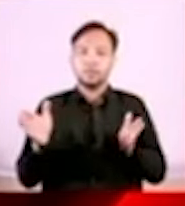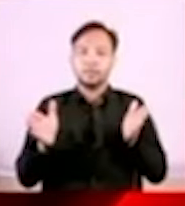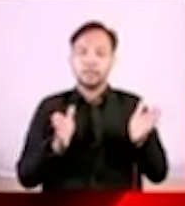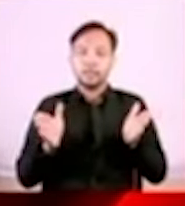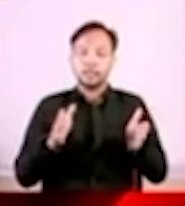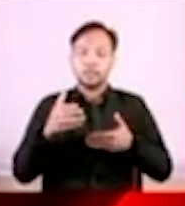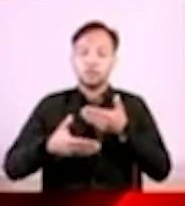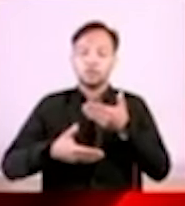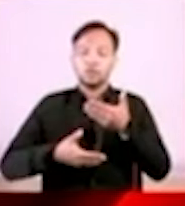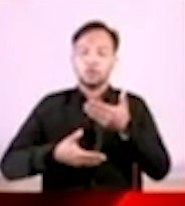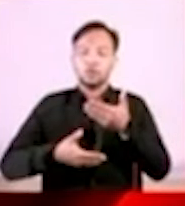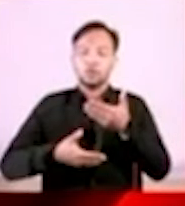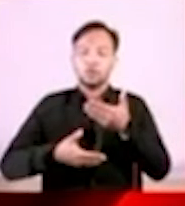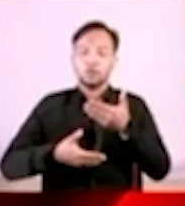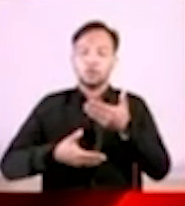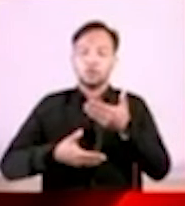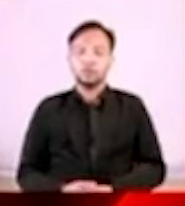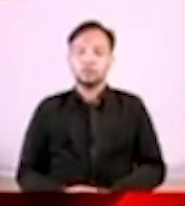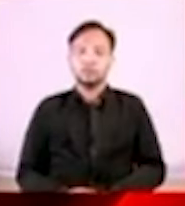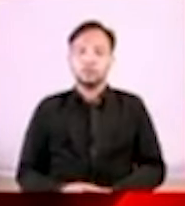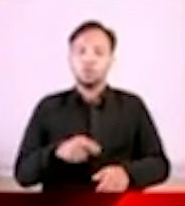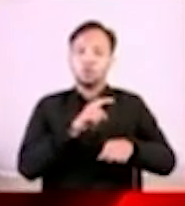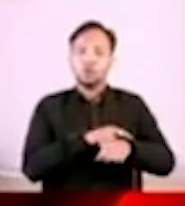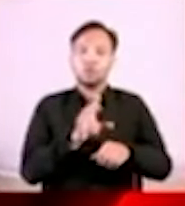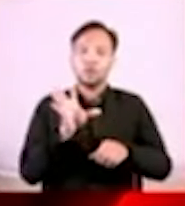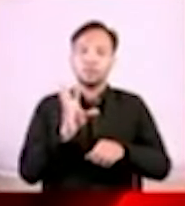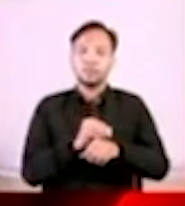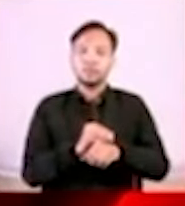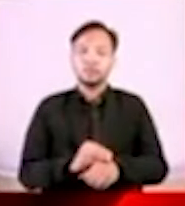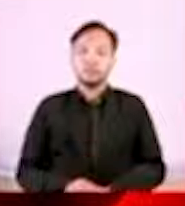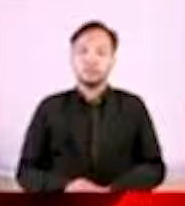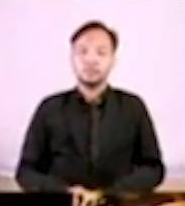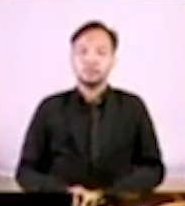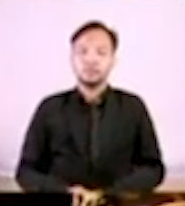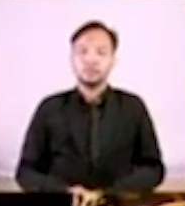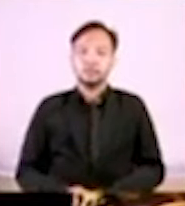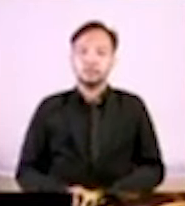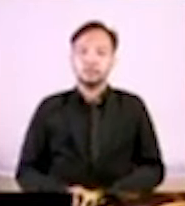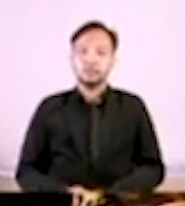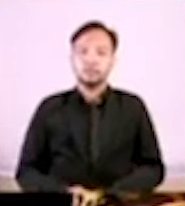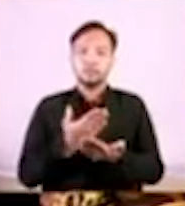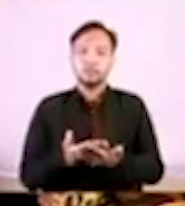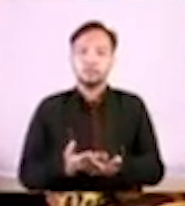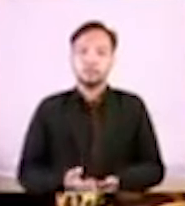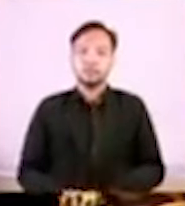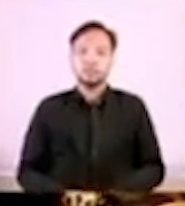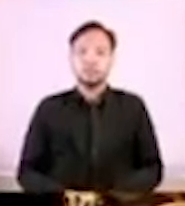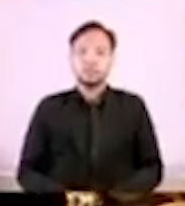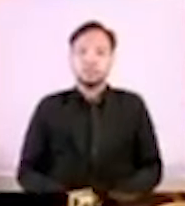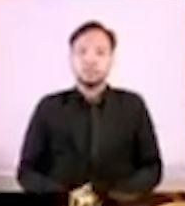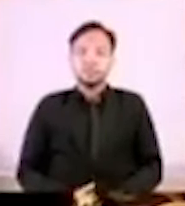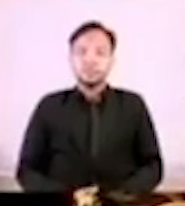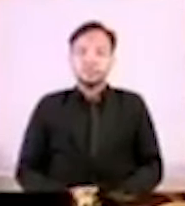kelola pemerintahan. Waktu habis, terima kasih Bapak. Kami silakan untuk kembali ke tempat. Terima kasih. Terima kasih, kita berikan tepuk tangan untuk pasangan